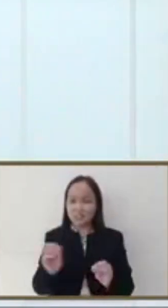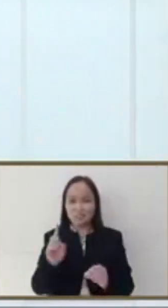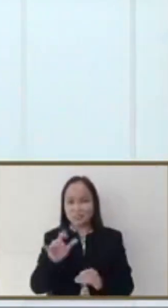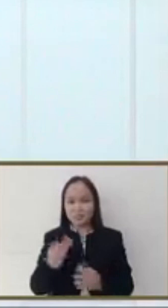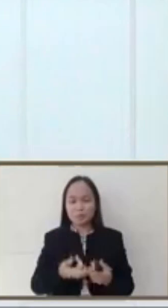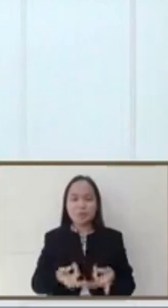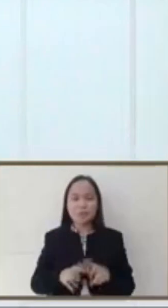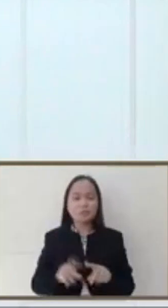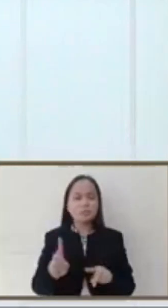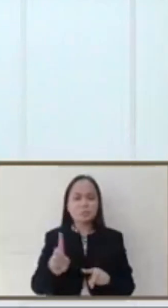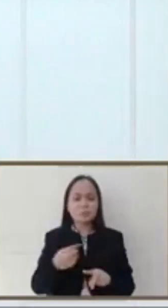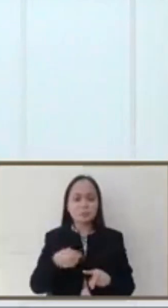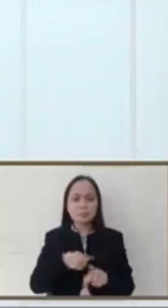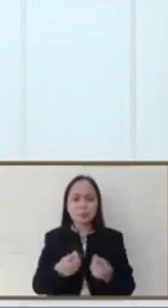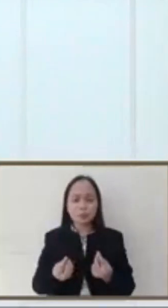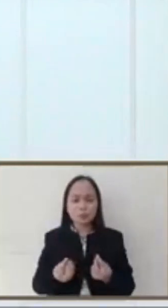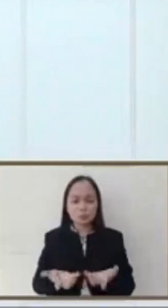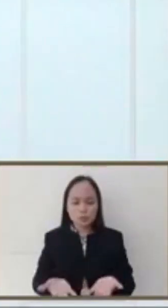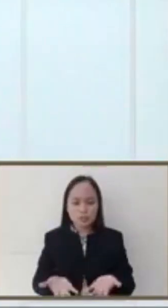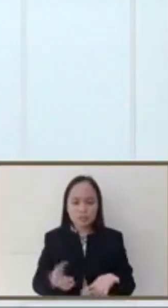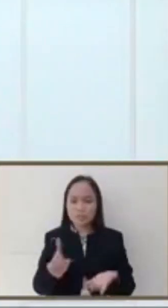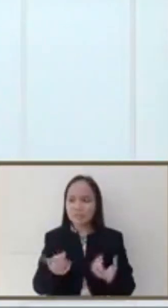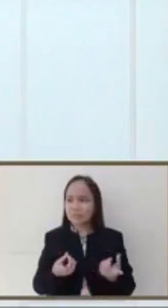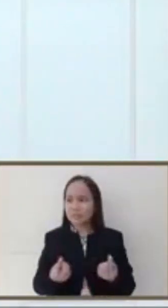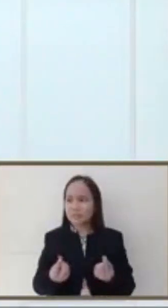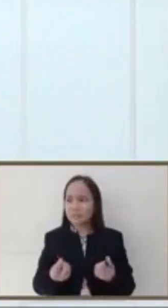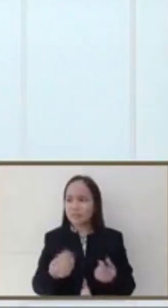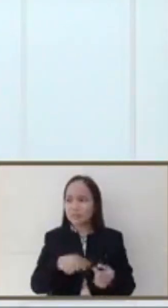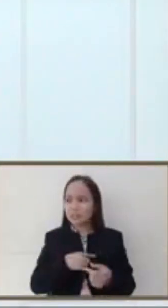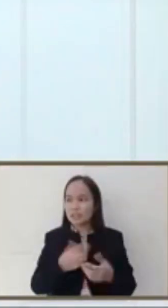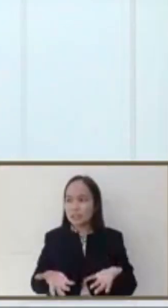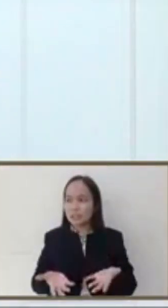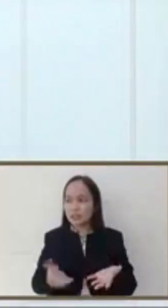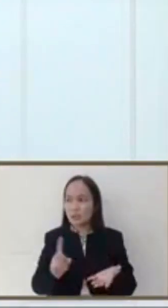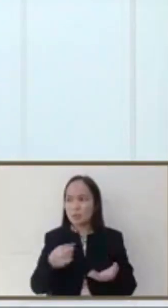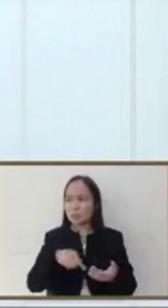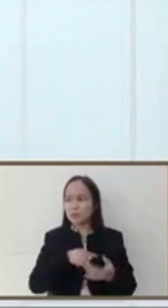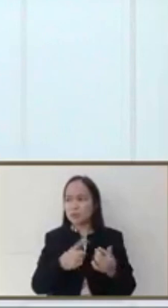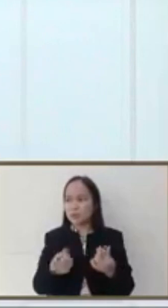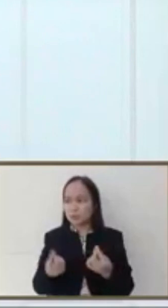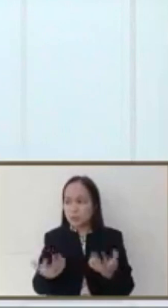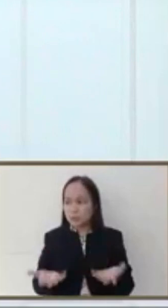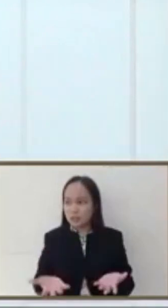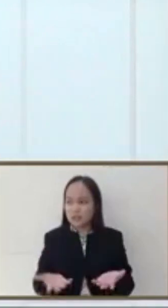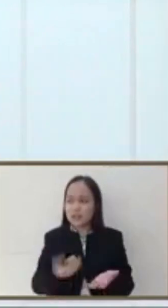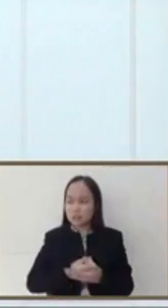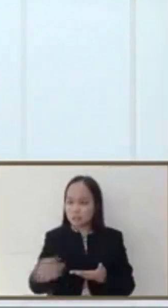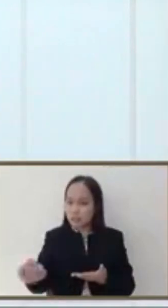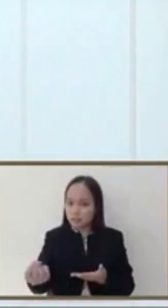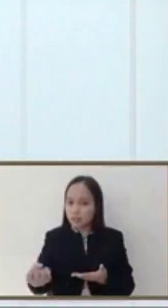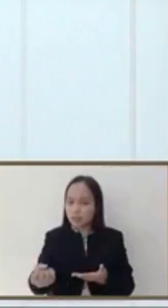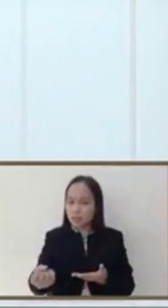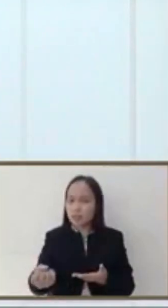we are doing and what we have been doing and what we are spending, kapatid, it has an eternal